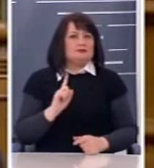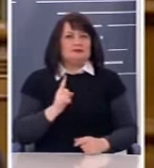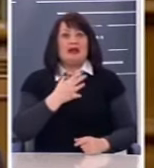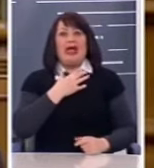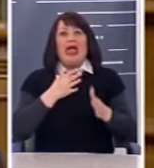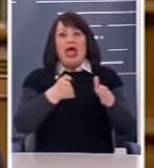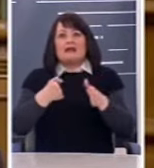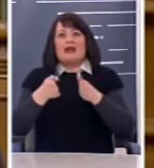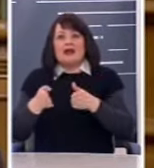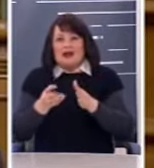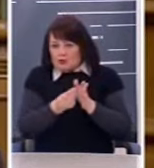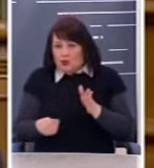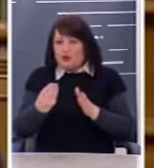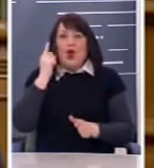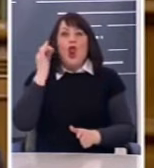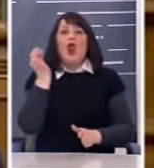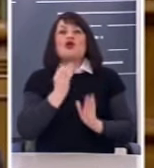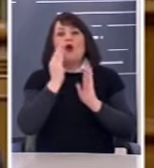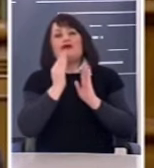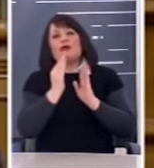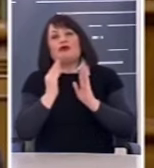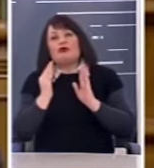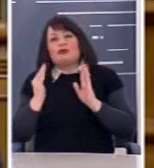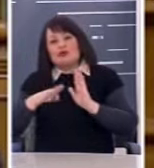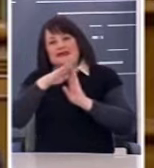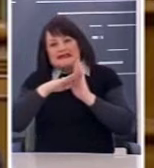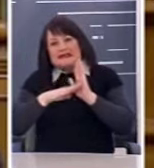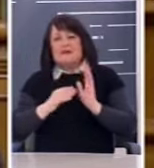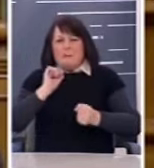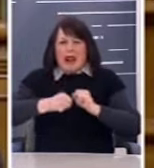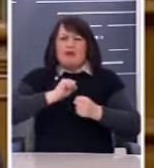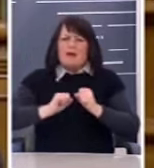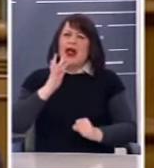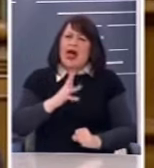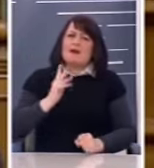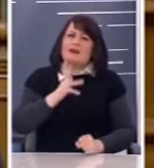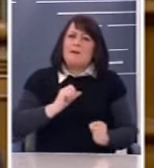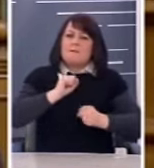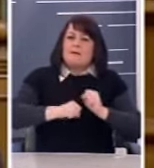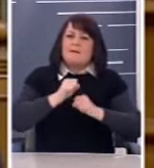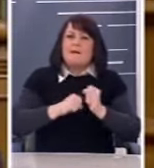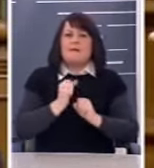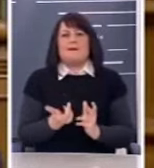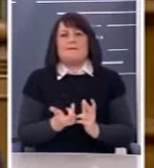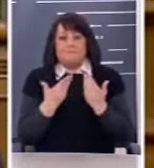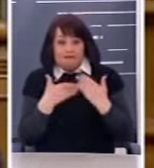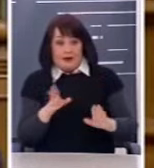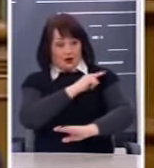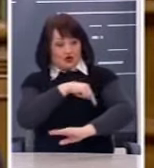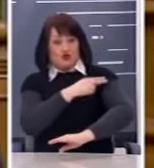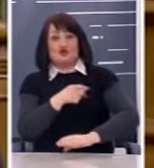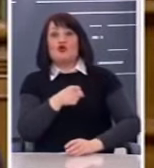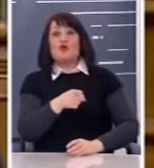ΜΕΘ, εξορθολογικοποιούμε το σύστημα, παλεύουμε μέρα με τη μέρα. Παλεύουμε. Ανοίξαμε το νοσοκομείο